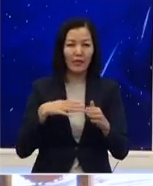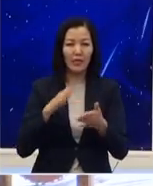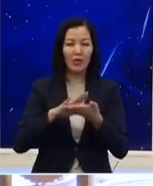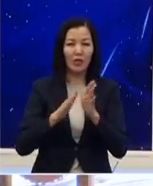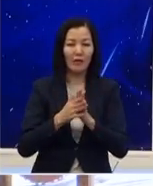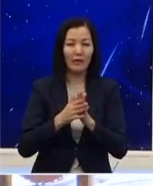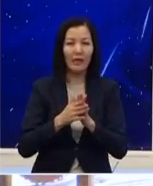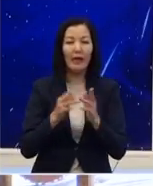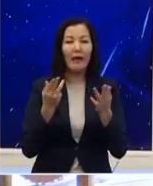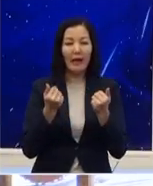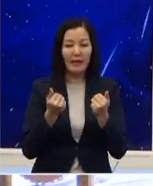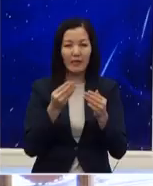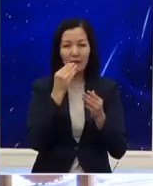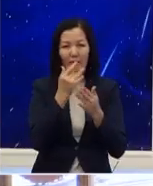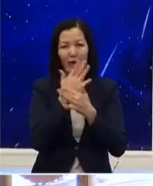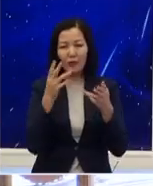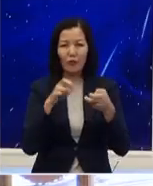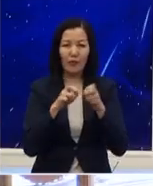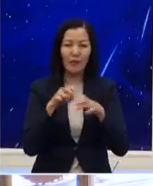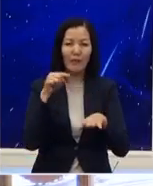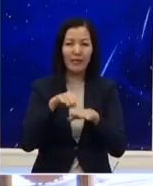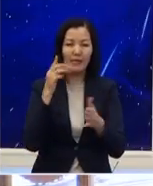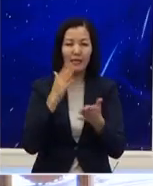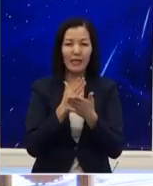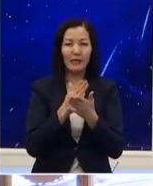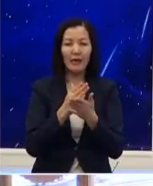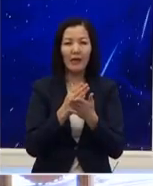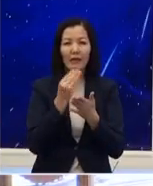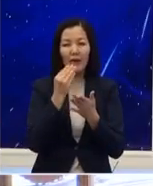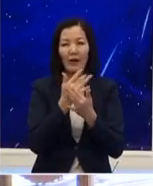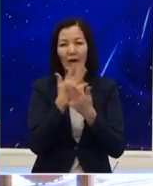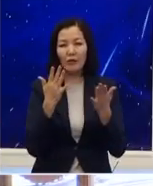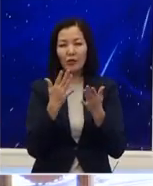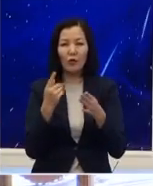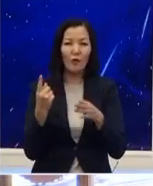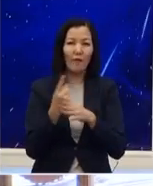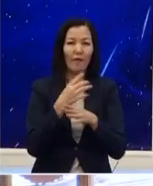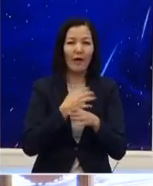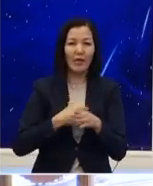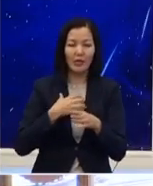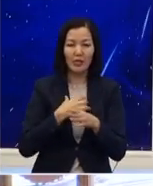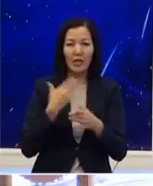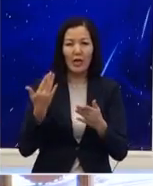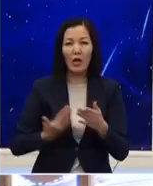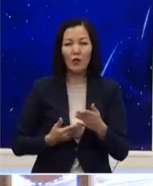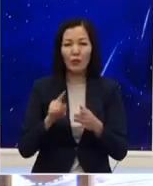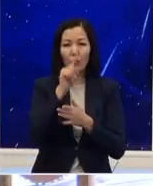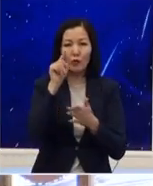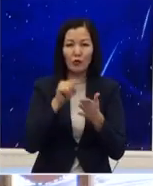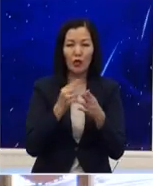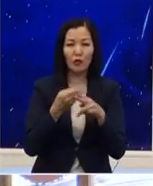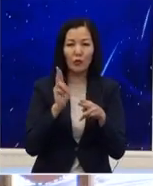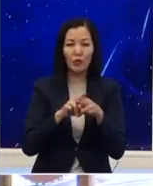жағдай, әрине, азық-түлік мәселесіне де әсер етеді. Ал астық мәселесі ол бірінші кезектегі әлеуметтік сұрақ.